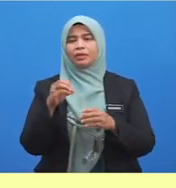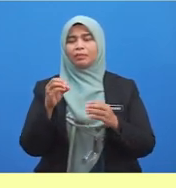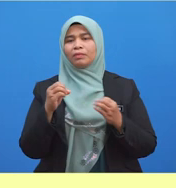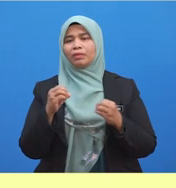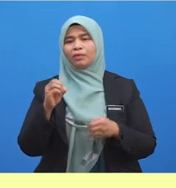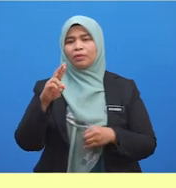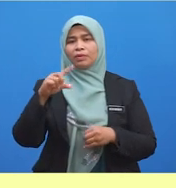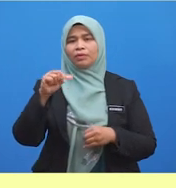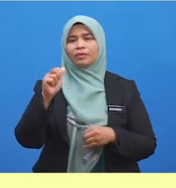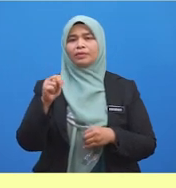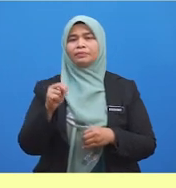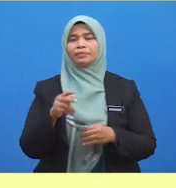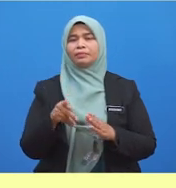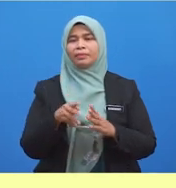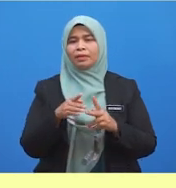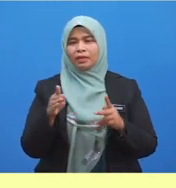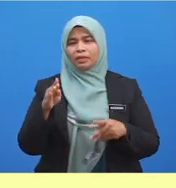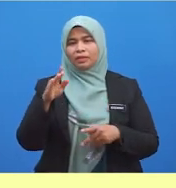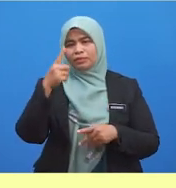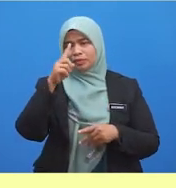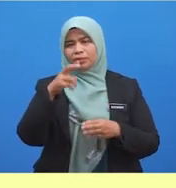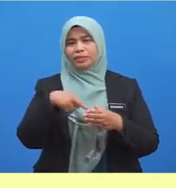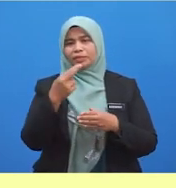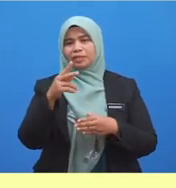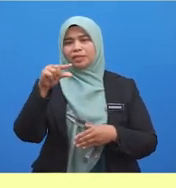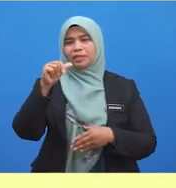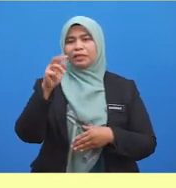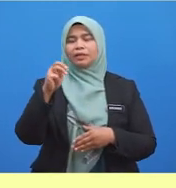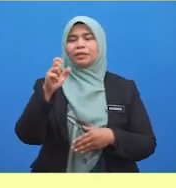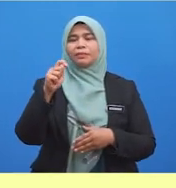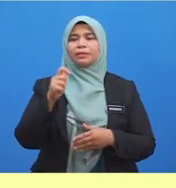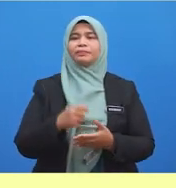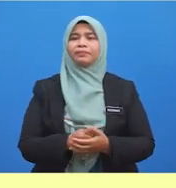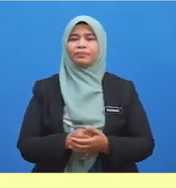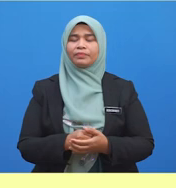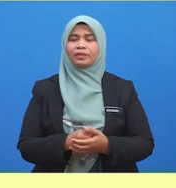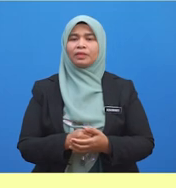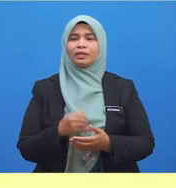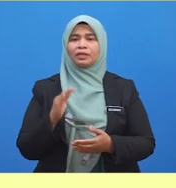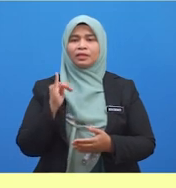kromosom yang separuh daripada bilangan kromosom sel induknya.